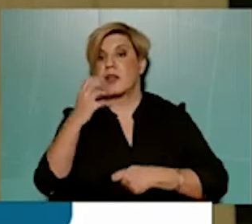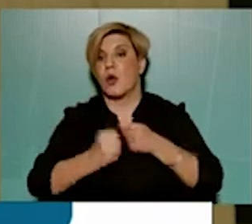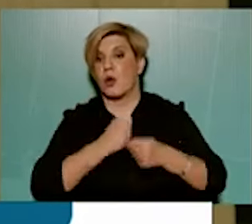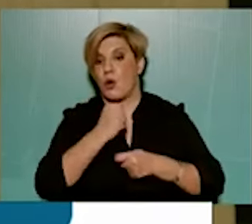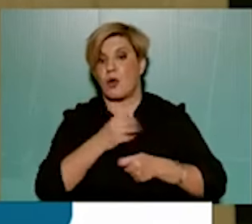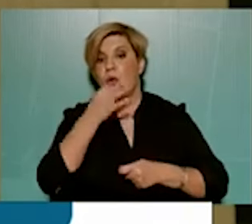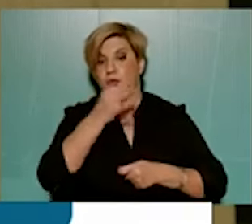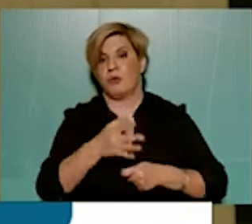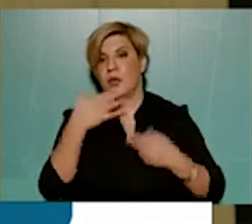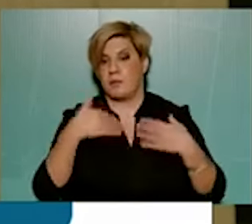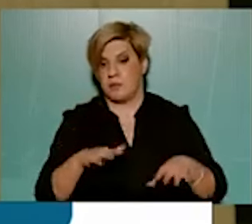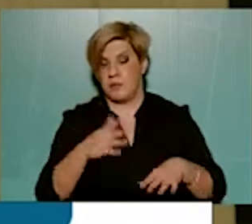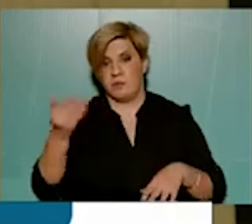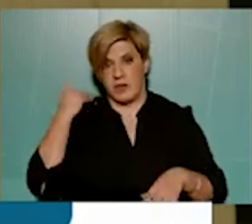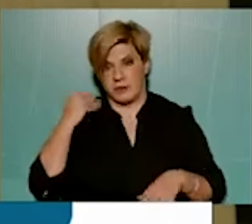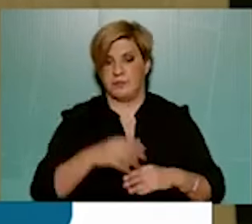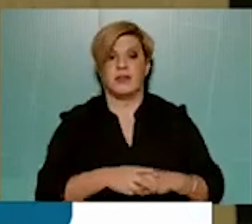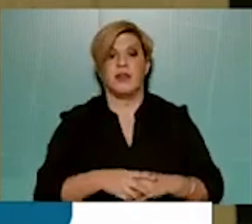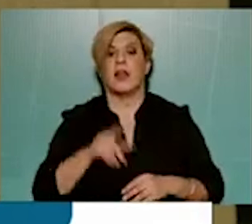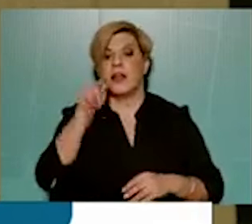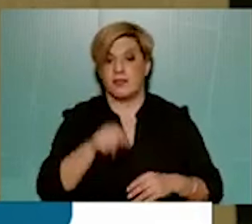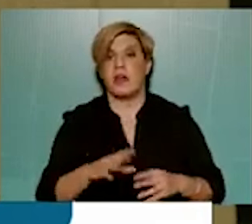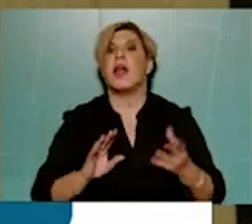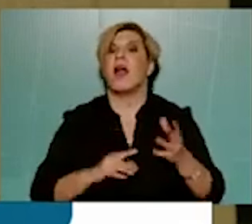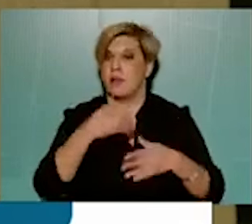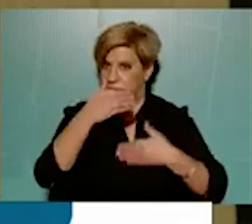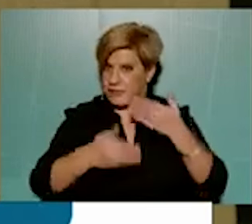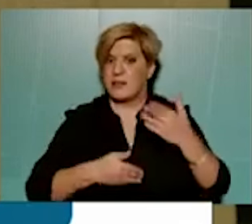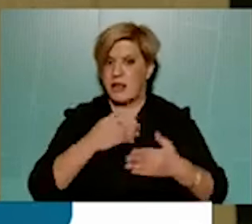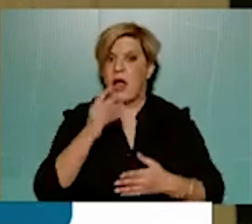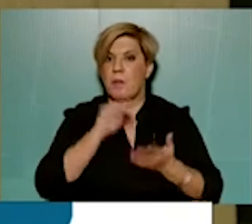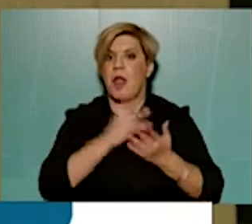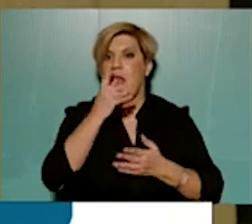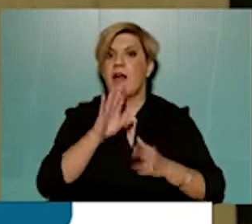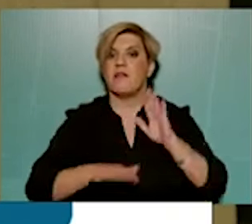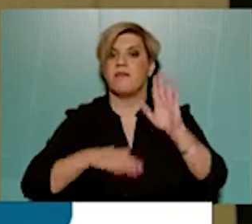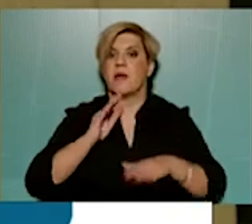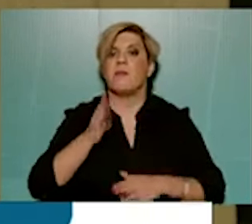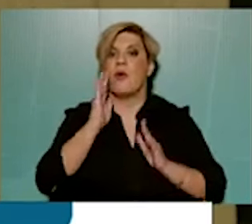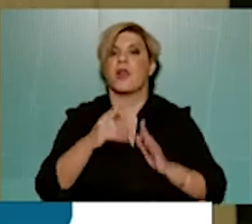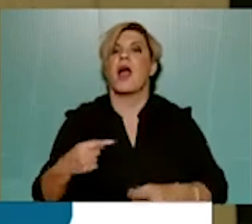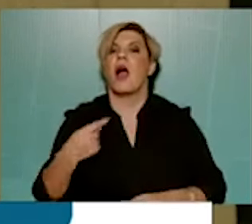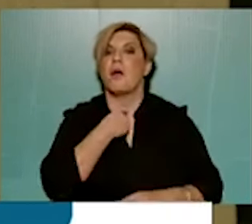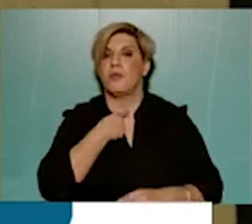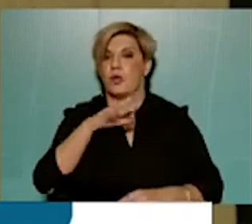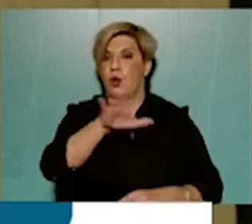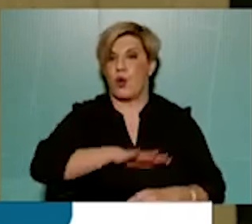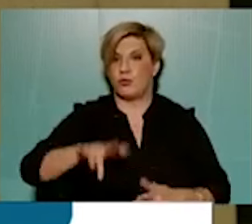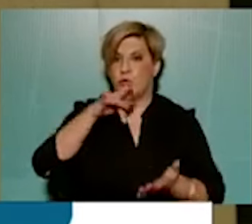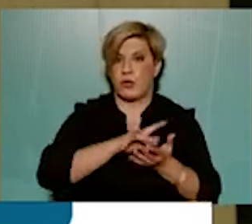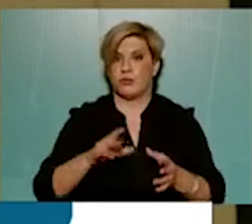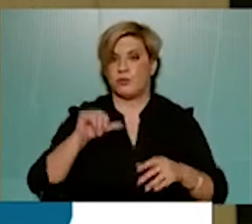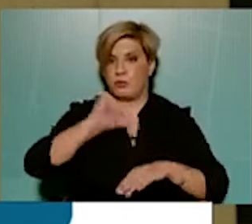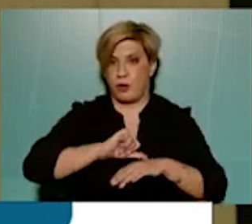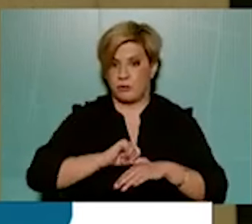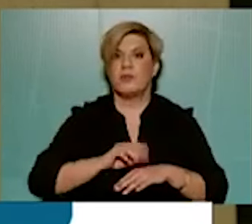χρόνια, όσα είπαν οι προλαλήσαντες. Πρόκειται για εξέλιξη που αποτελεί ακόμα ένα βήμα στην πορεία απώλειας ενός χώρου στο κέντρο της